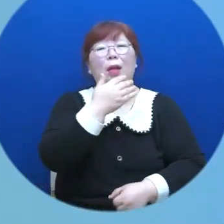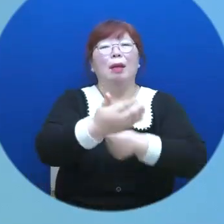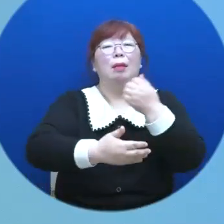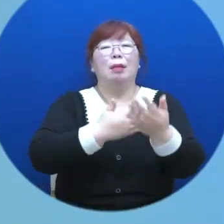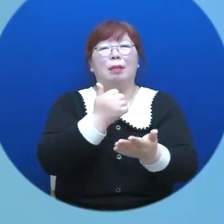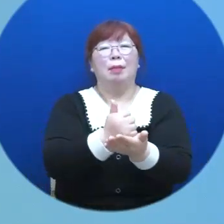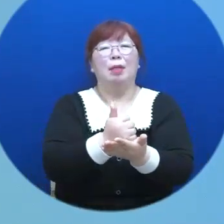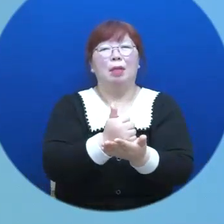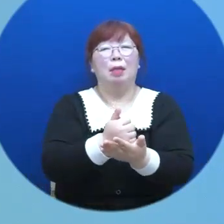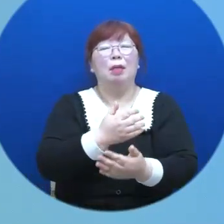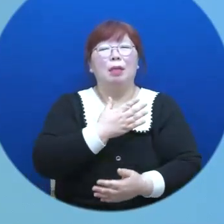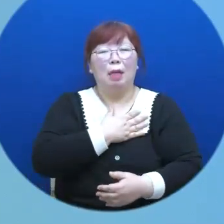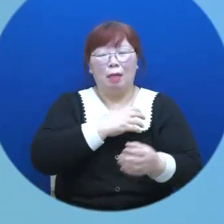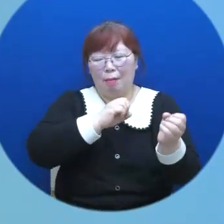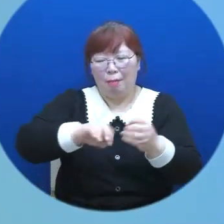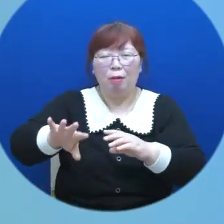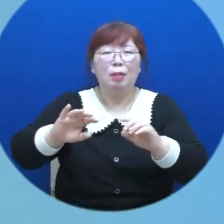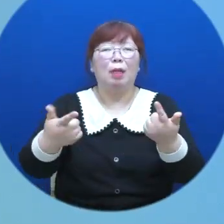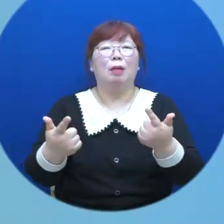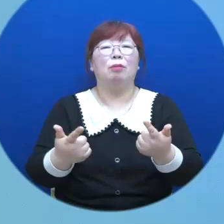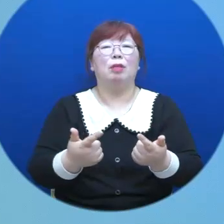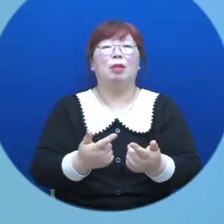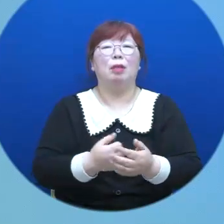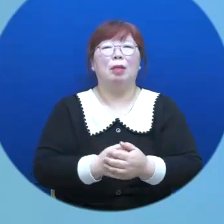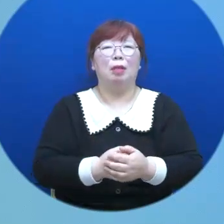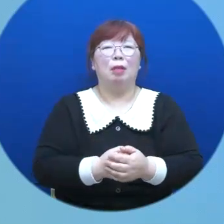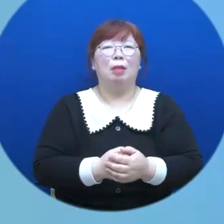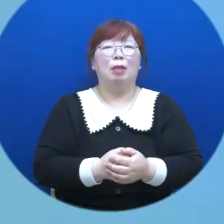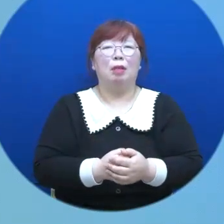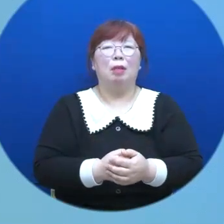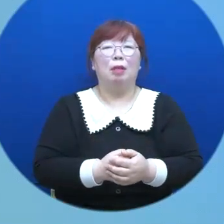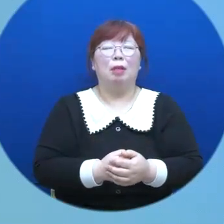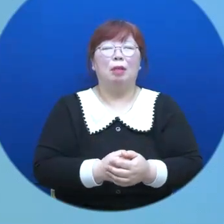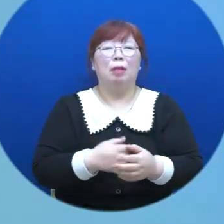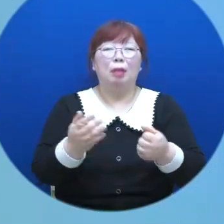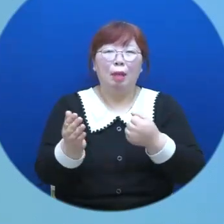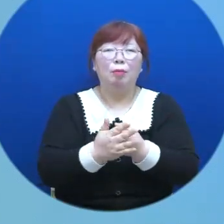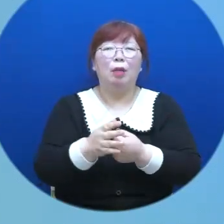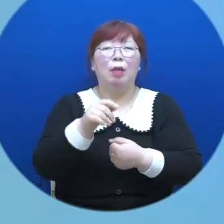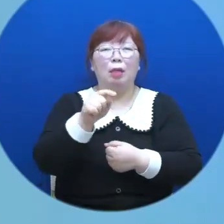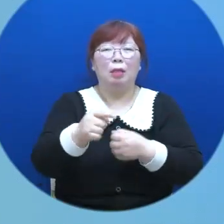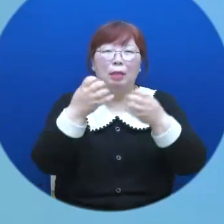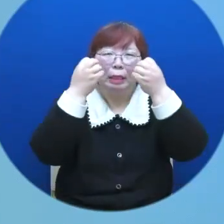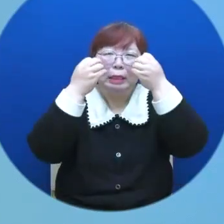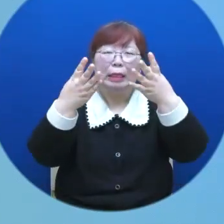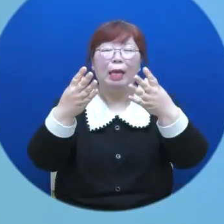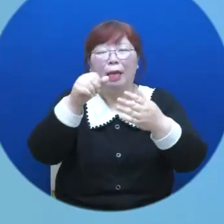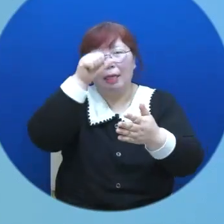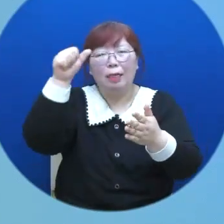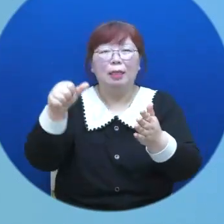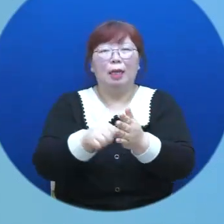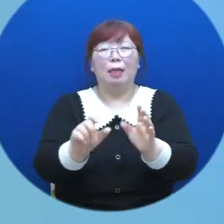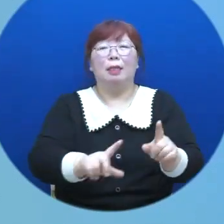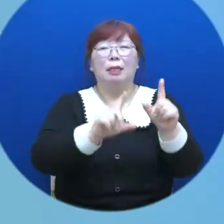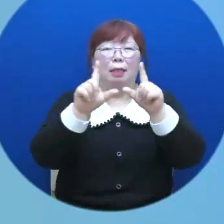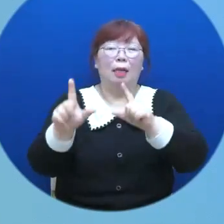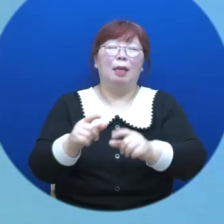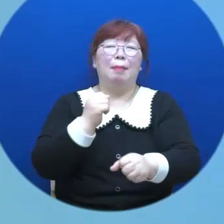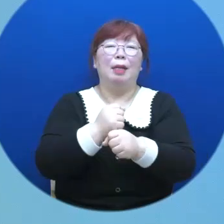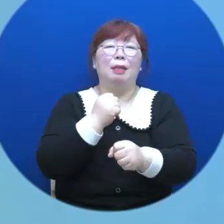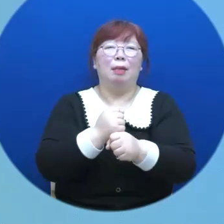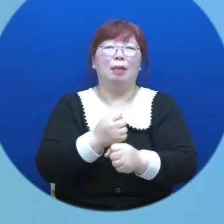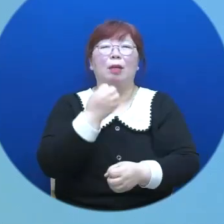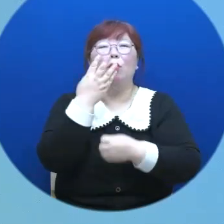하나님이 나를 버리지 않았구나. 그것이 그로 하여금 새 인생 가도록 만들어 주었다고 고백을 하고 있는 걸